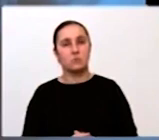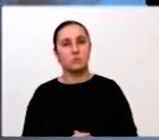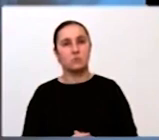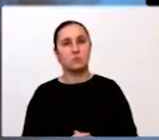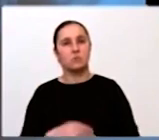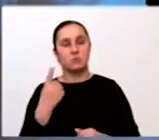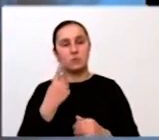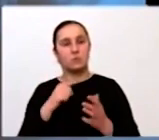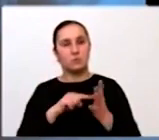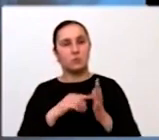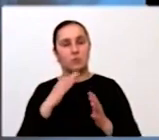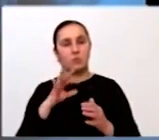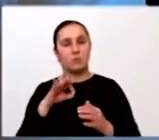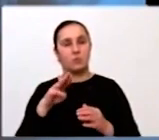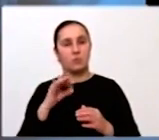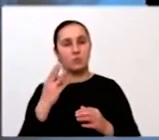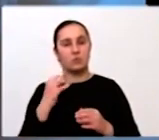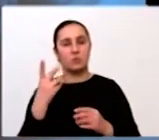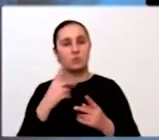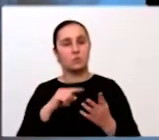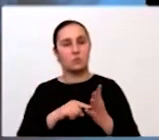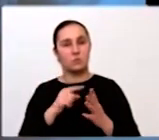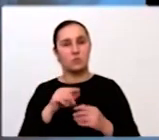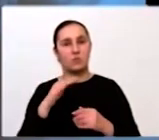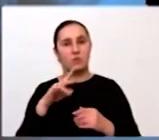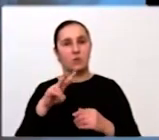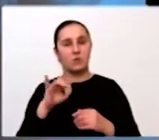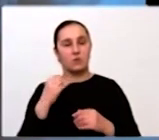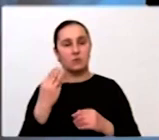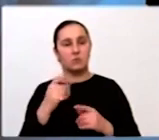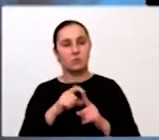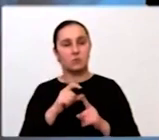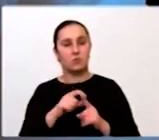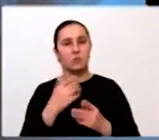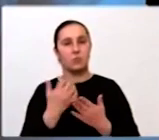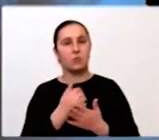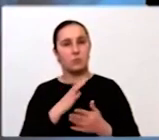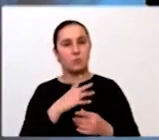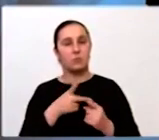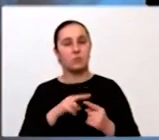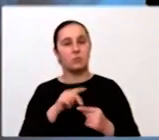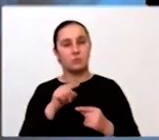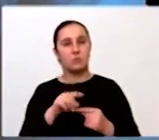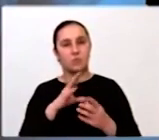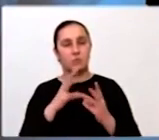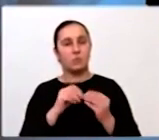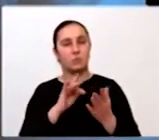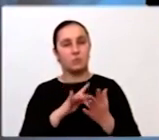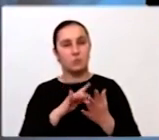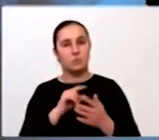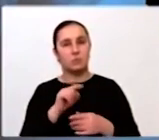Demak, birinchi nuqtamizda Photoshop va ikkinchi nuqtamizda flash so'zlari paydo bo'ldi. Endi bular